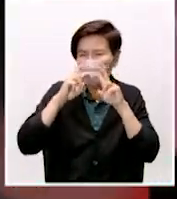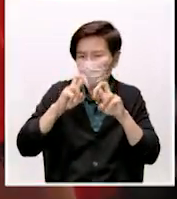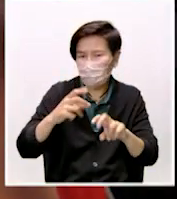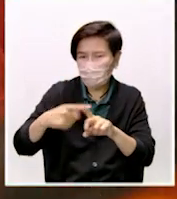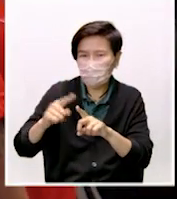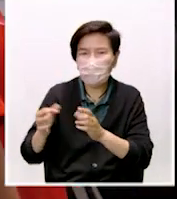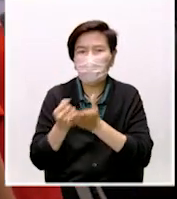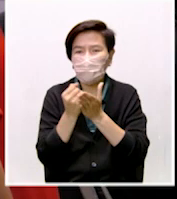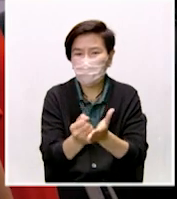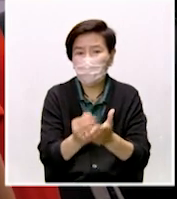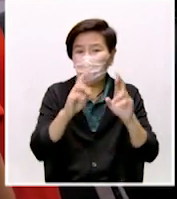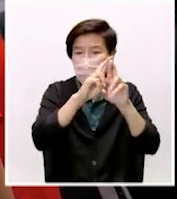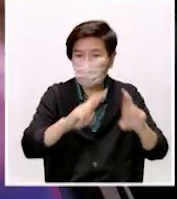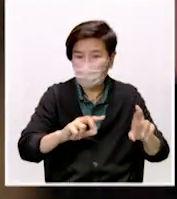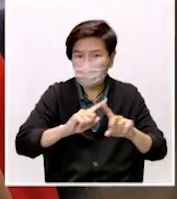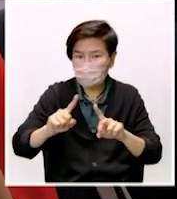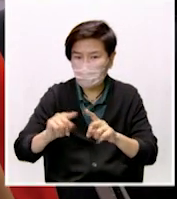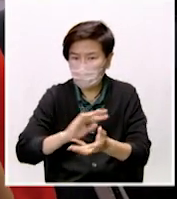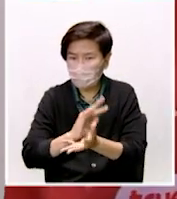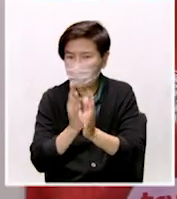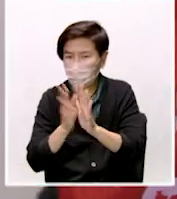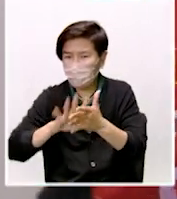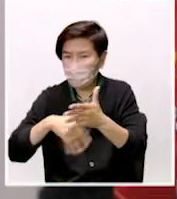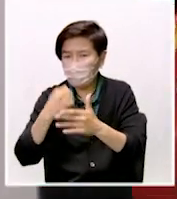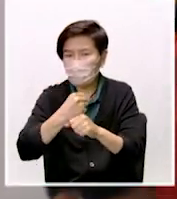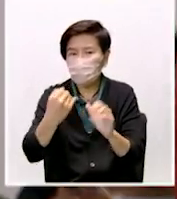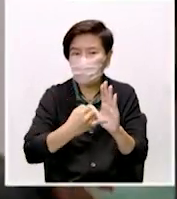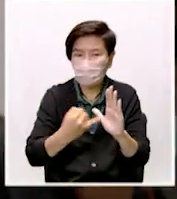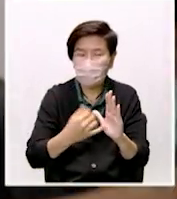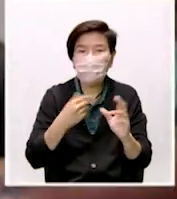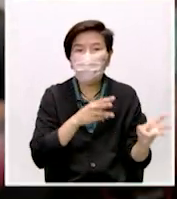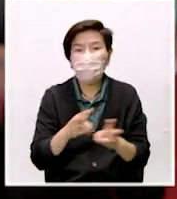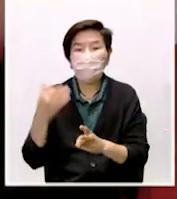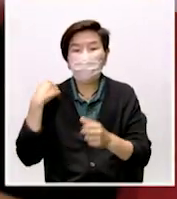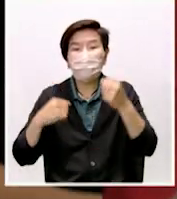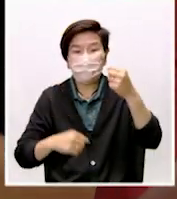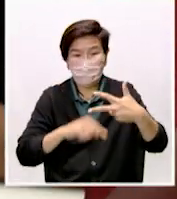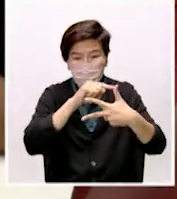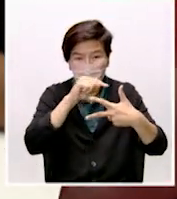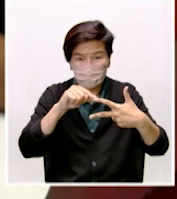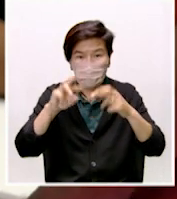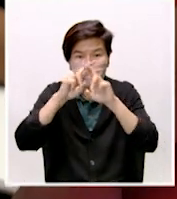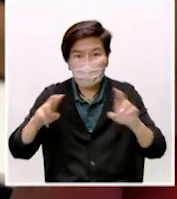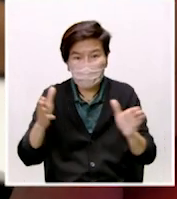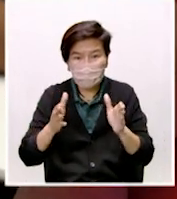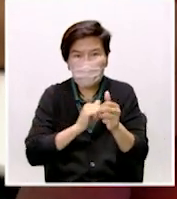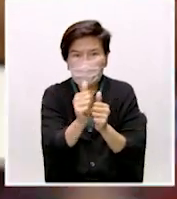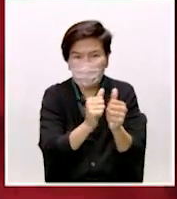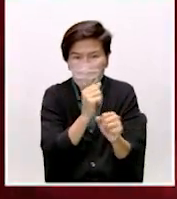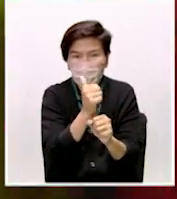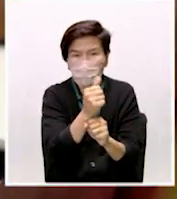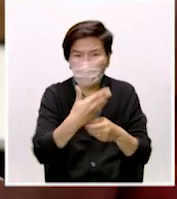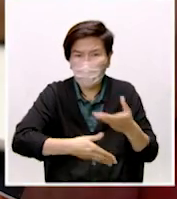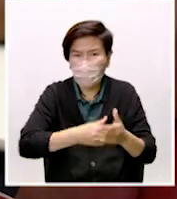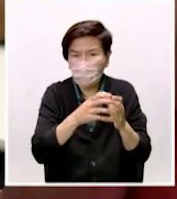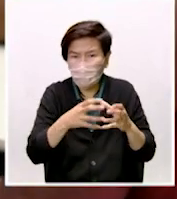สูตรสำเร็จเพื่อให้ร้านค้านำไปปรับใช้ได้ง่ายขึ้นด้วย3สูตรสำเร็จให้ผู้ประกอบการร้านเล็กมีโอกาสแข่งขันและเพิ่มขีด